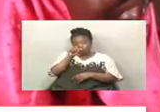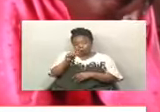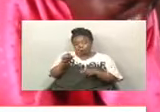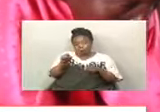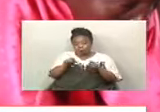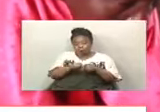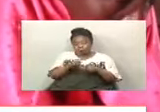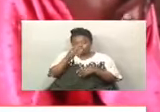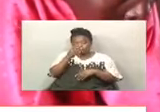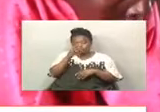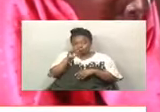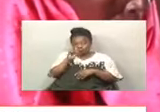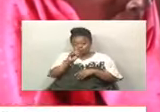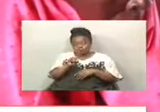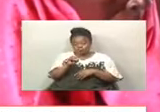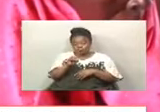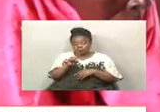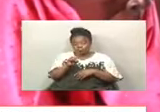oludda lwaliko